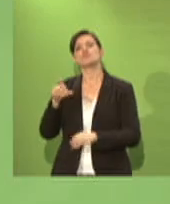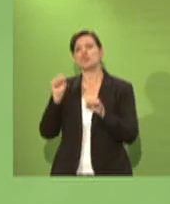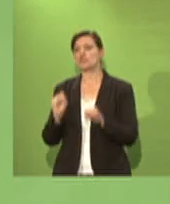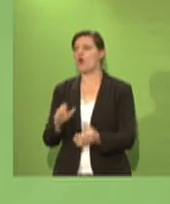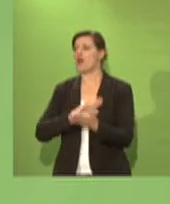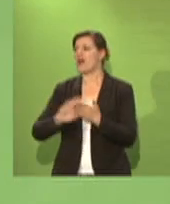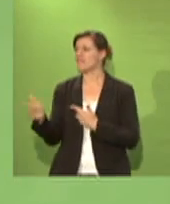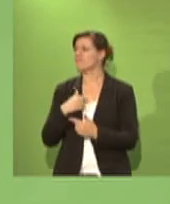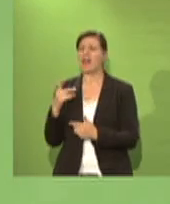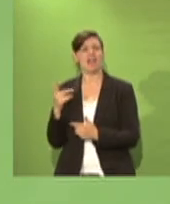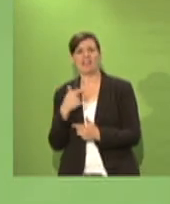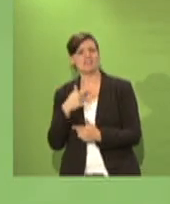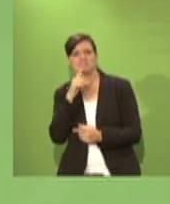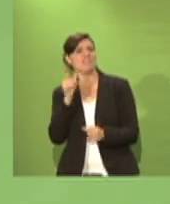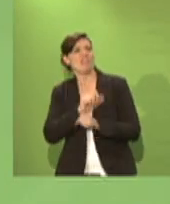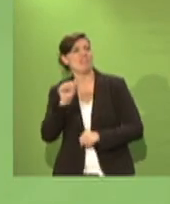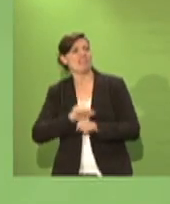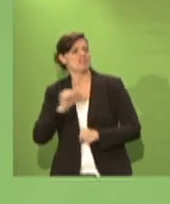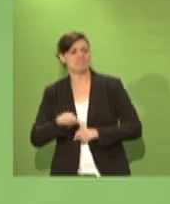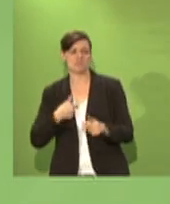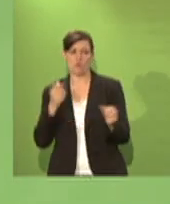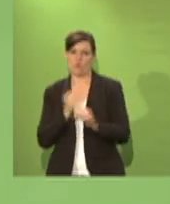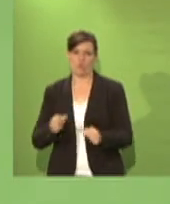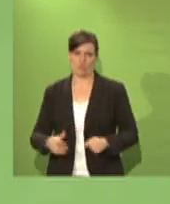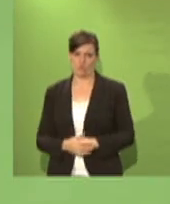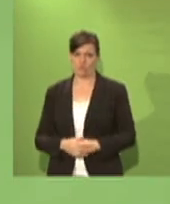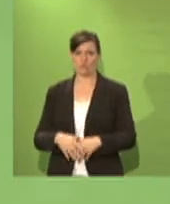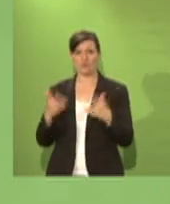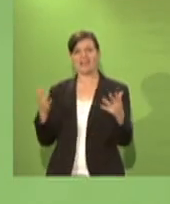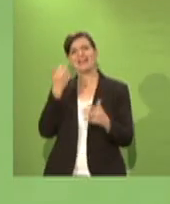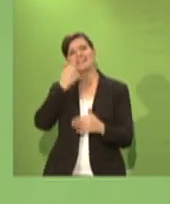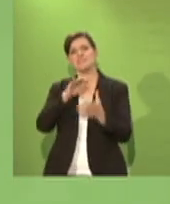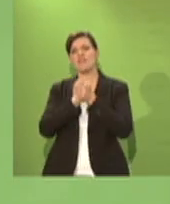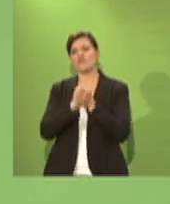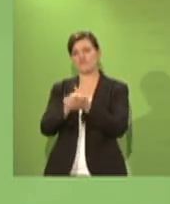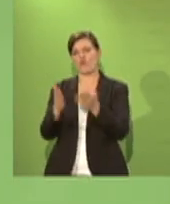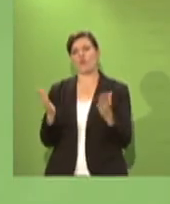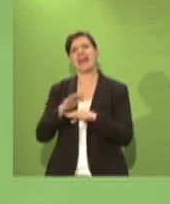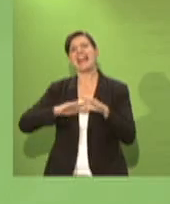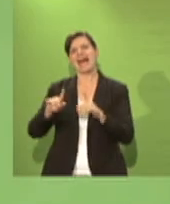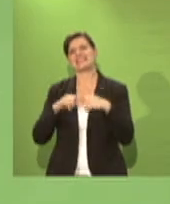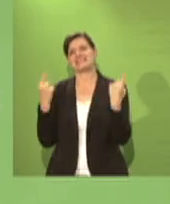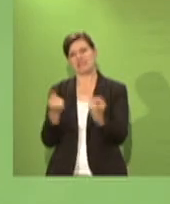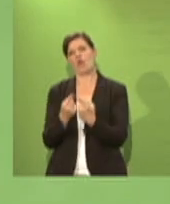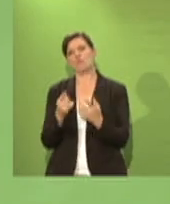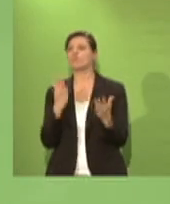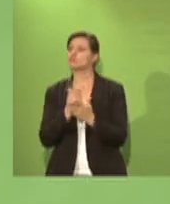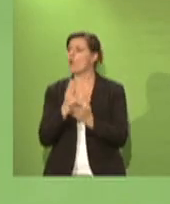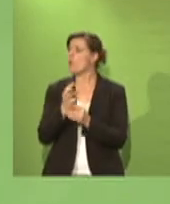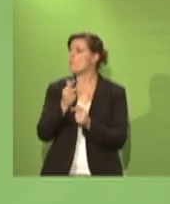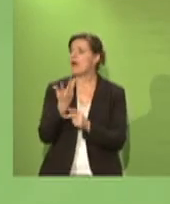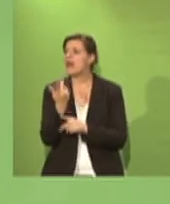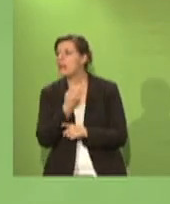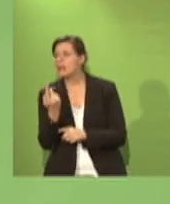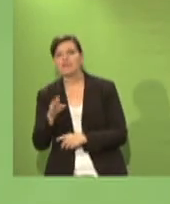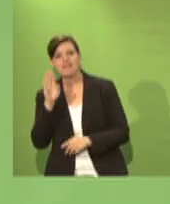Tschüss Kiebitz, dann glaube ich, sagt das alles aus. Liebe Freundinnen und Freunde, Im ländlichen Raum, das haben wir auch mehrfach hier schon gehört, sind noch